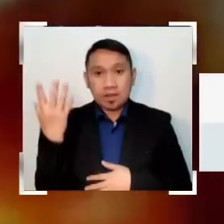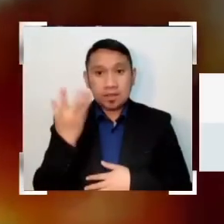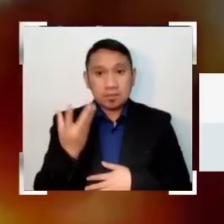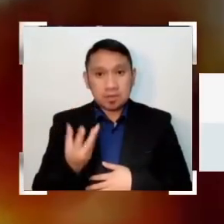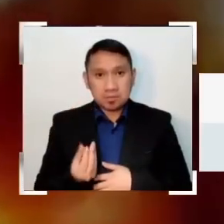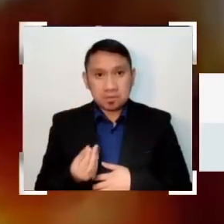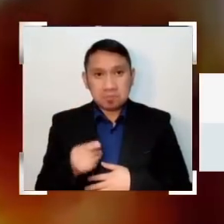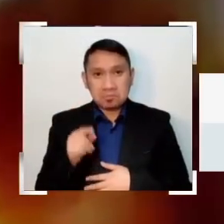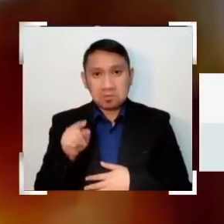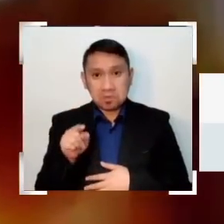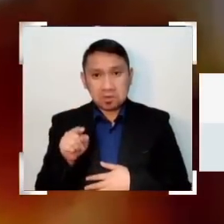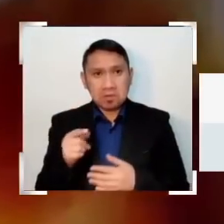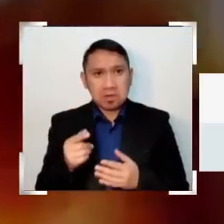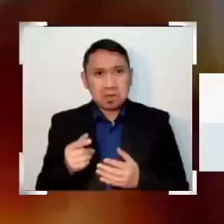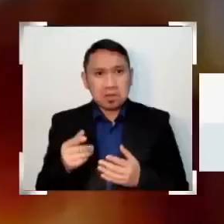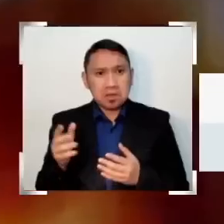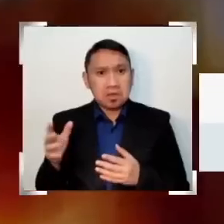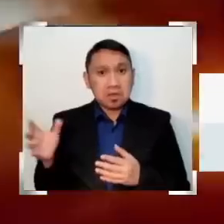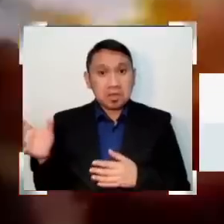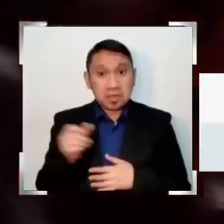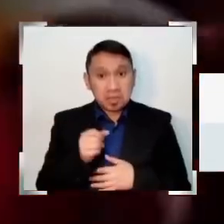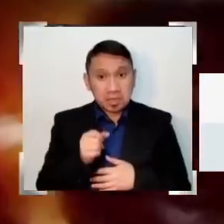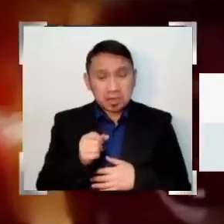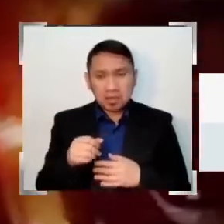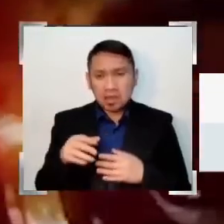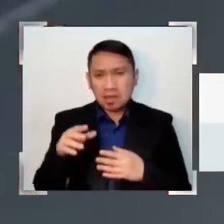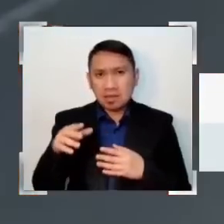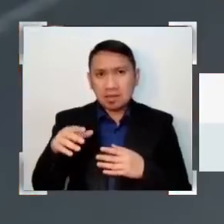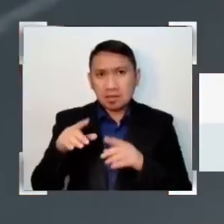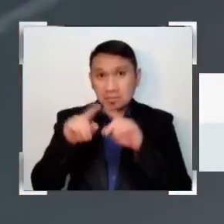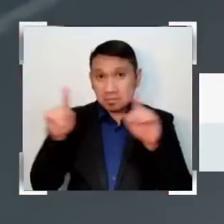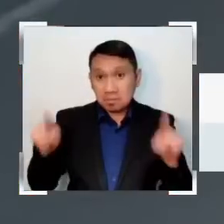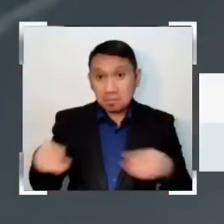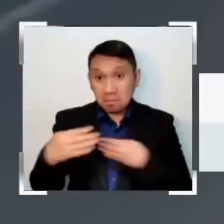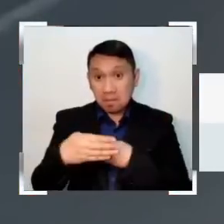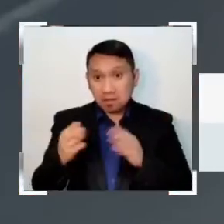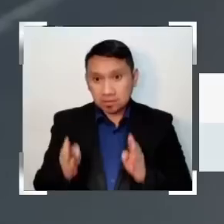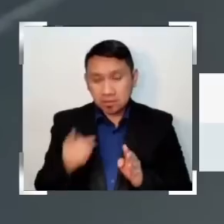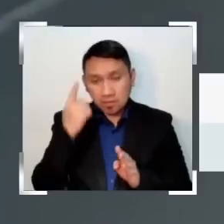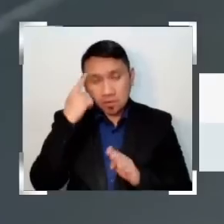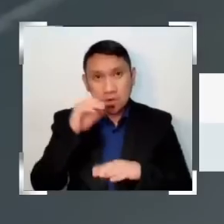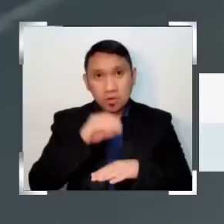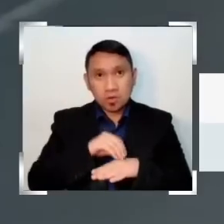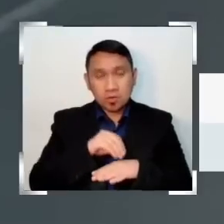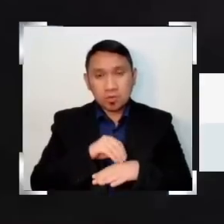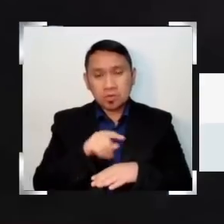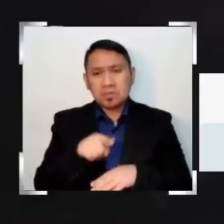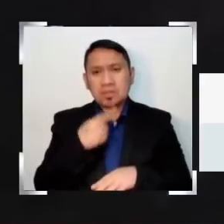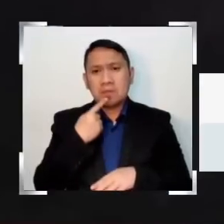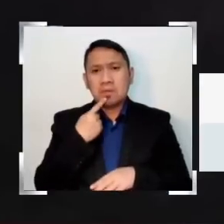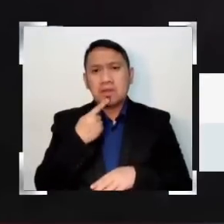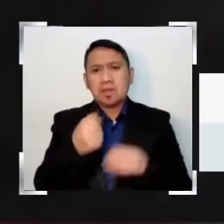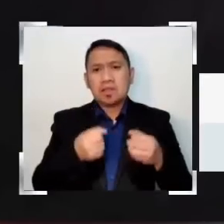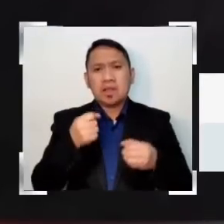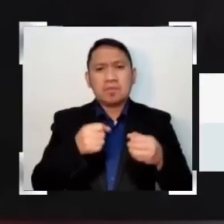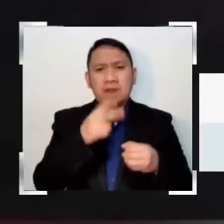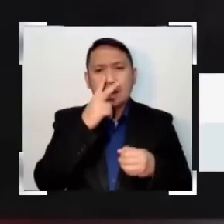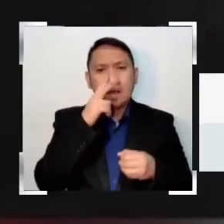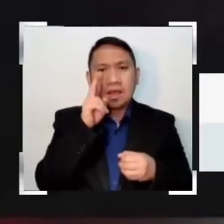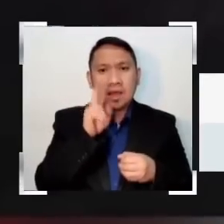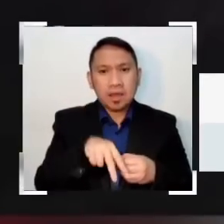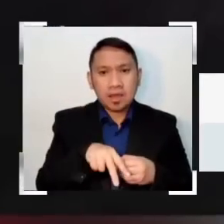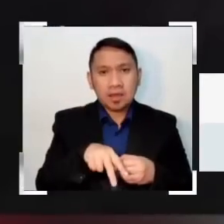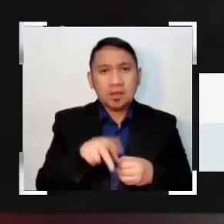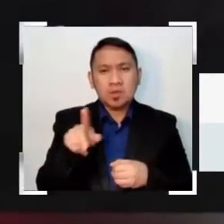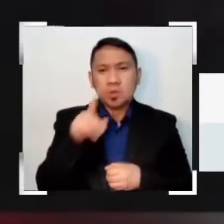ng karton ng biktima para sa kanyang tindahan. Ayon sa mga pulis, hindi raw napansin ang driver na tumawid ang 69 na